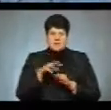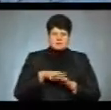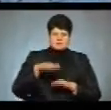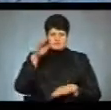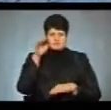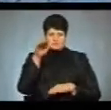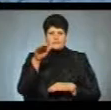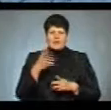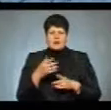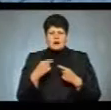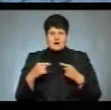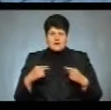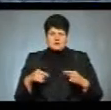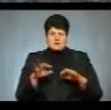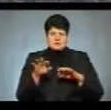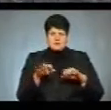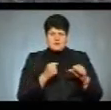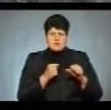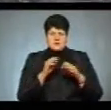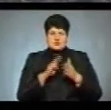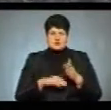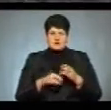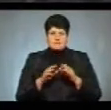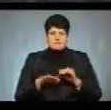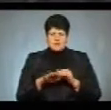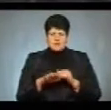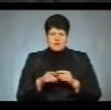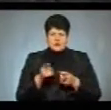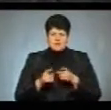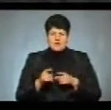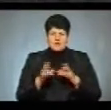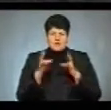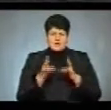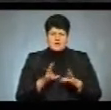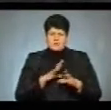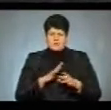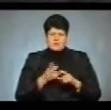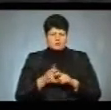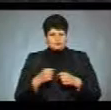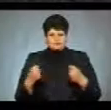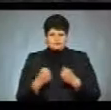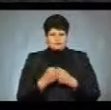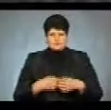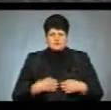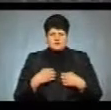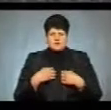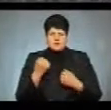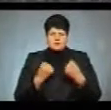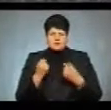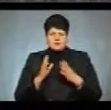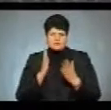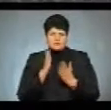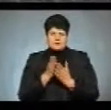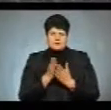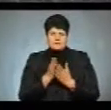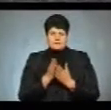евакуатор забрав на штрафмайданчик. Реально аварія була дуже, дуже страшна аварія. Машина йшла з тої дороги,